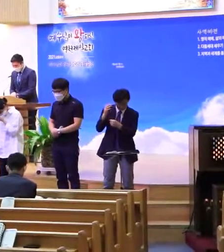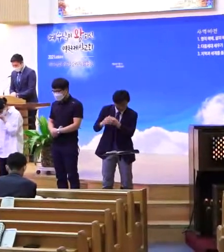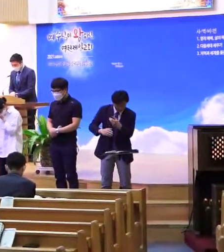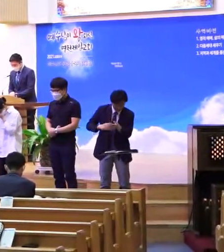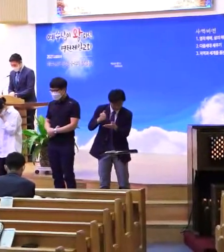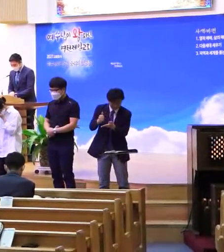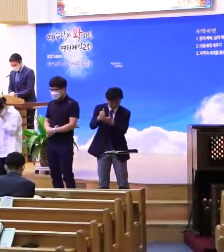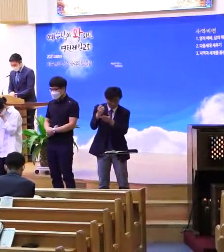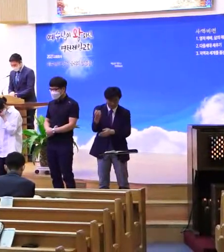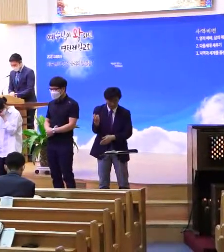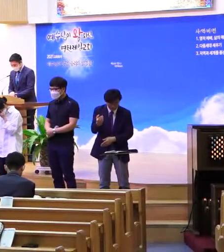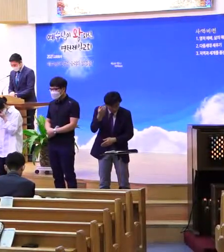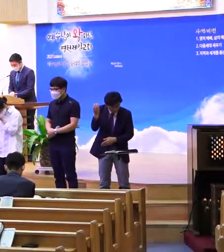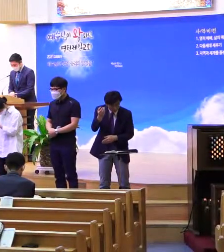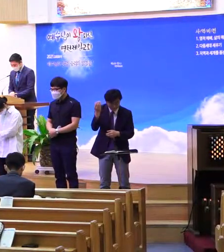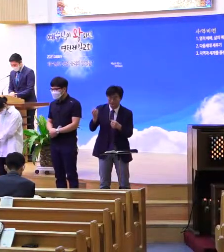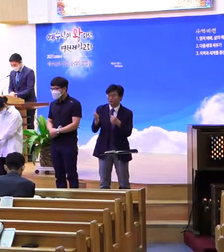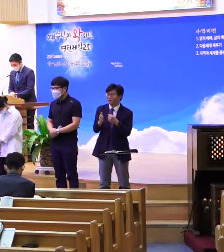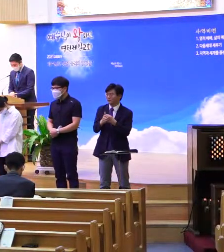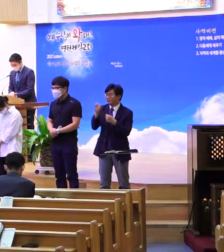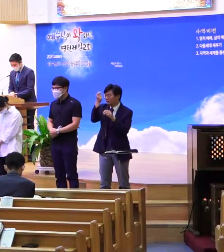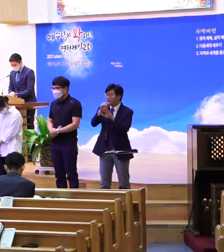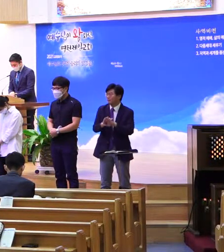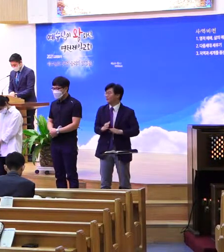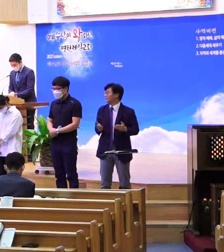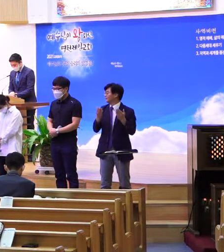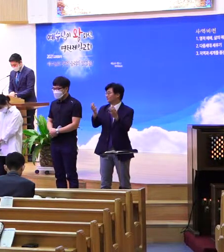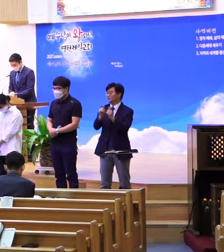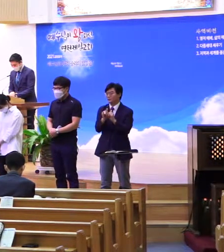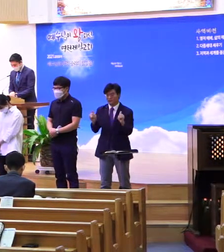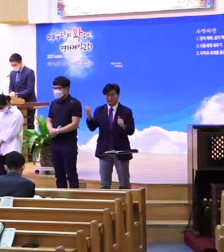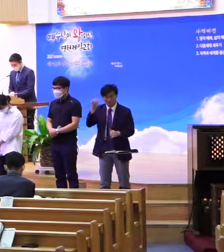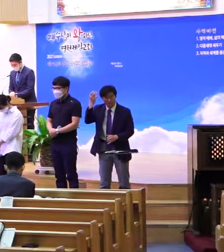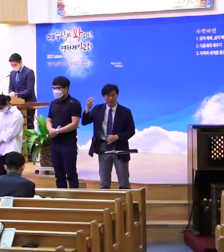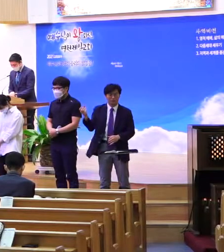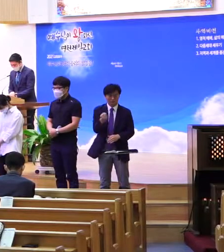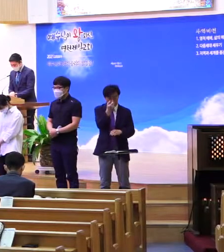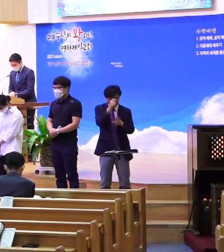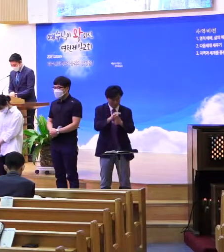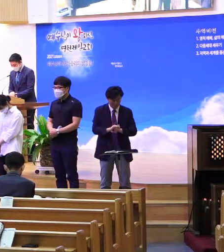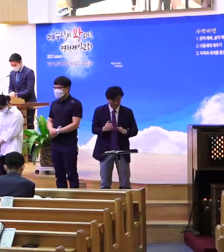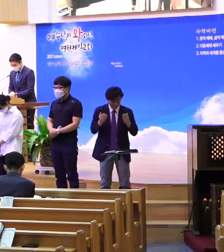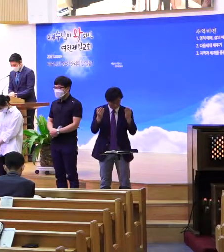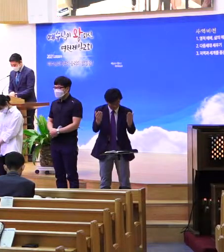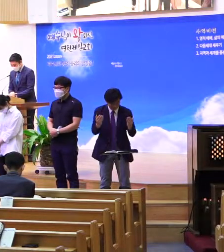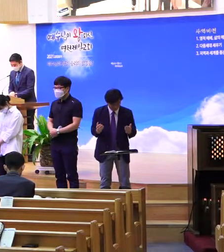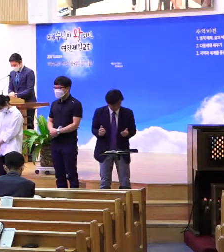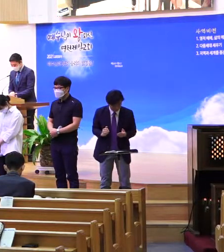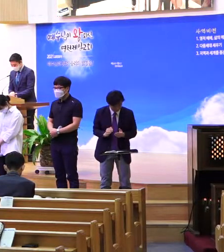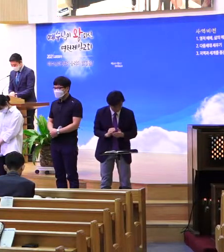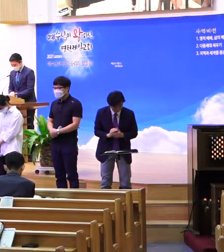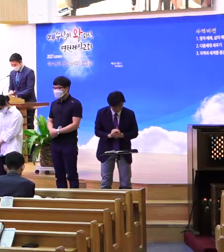하나님은 영이시니 예배하는 자가 영과 진리로 예배할지니라. 아멘.